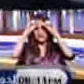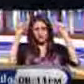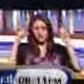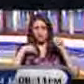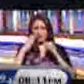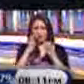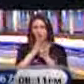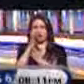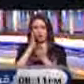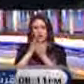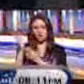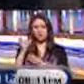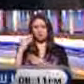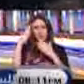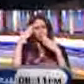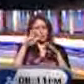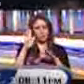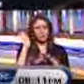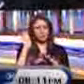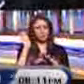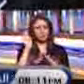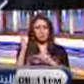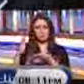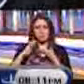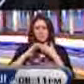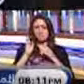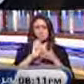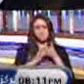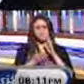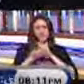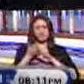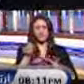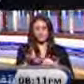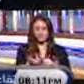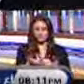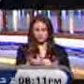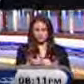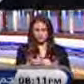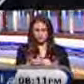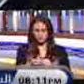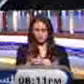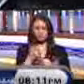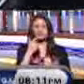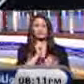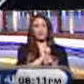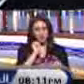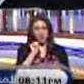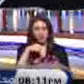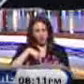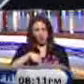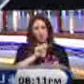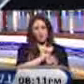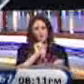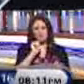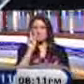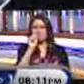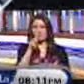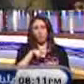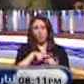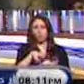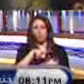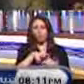ده، ولا حد سأل فينا ولا حد عمل لنا اي حاجة. كل يوم يقول هيفرج عنهم هيفرج عنهم، ولا افرج عنهم ولا